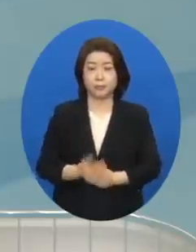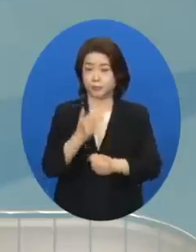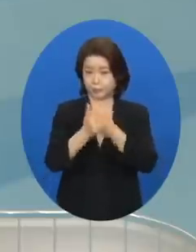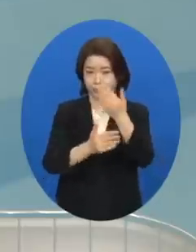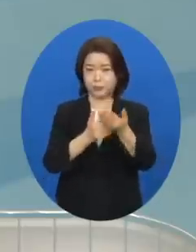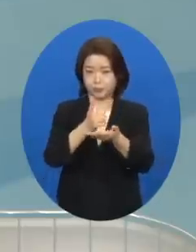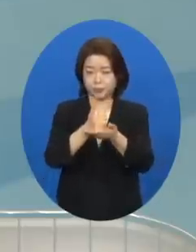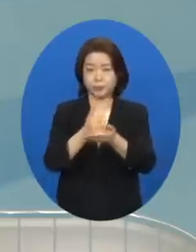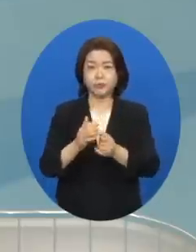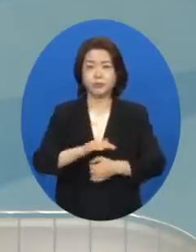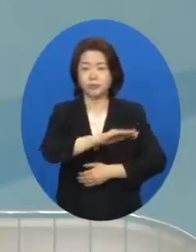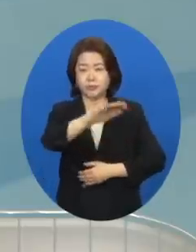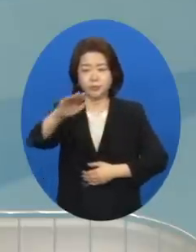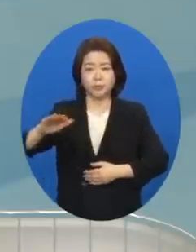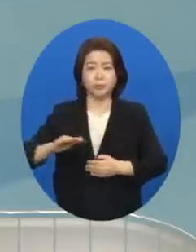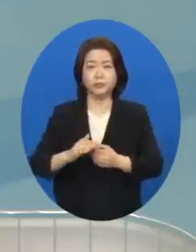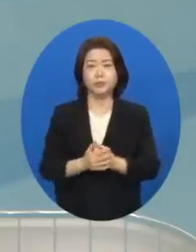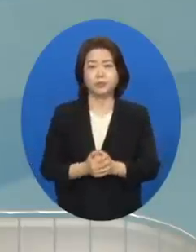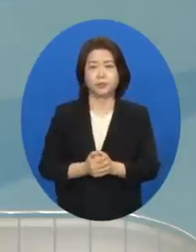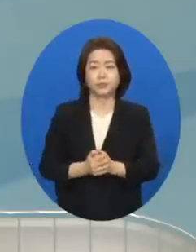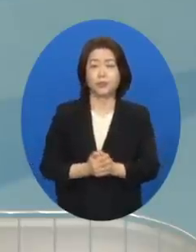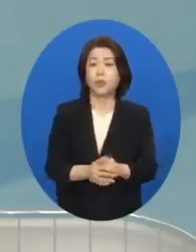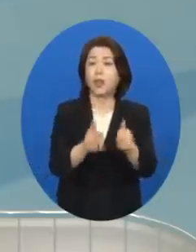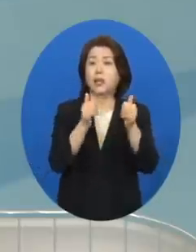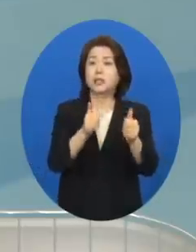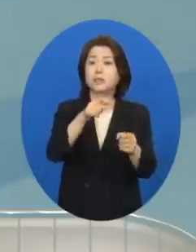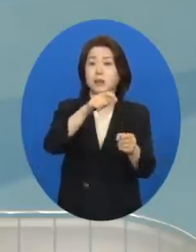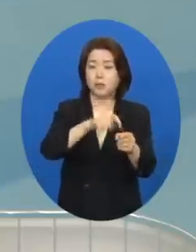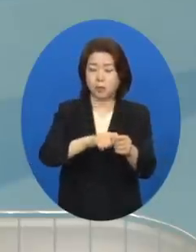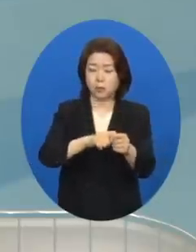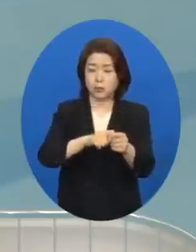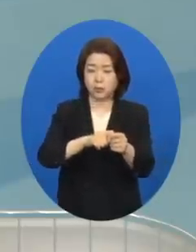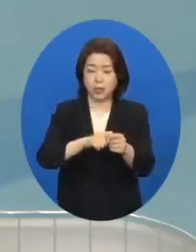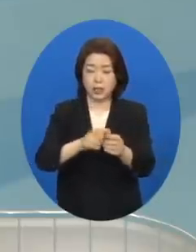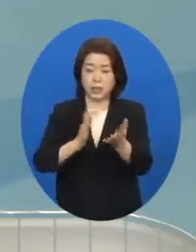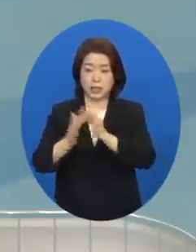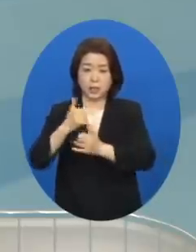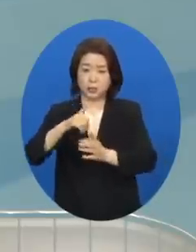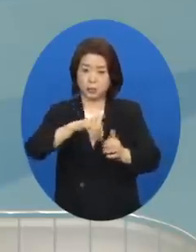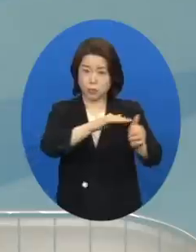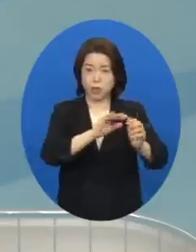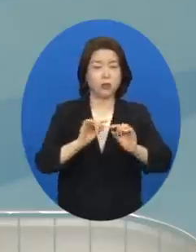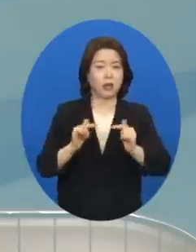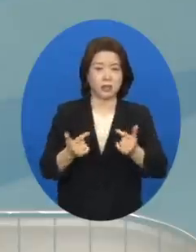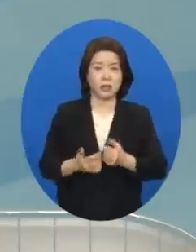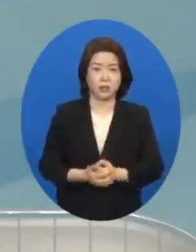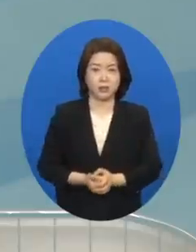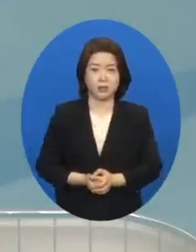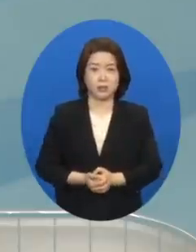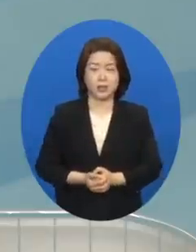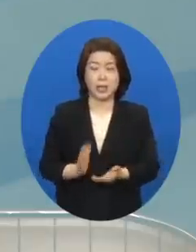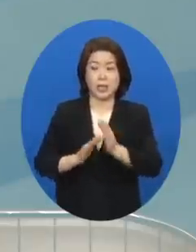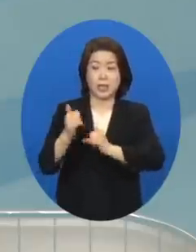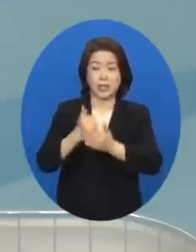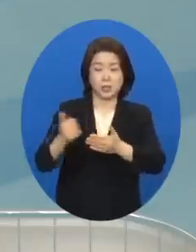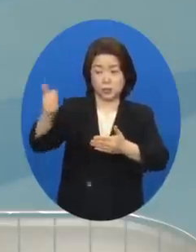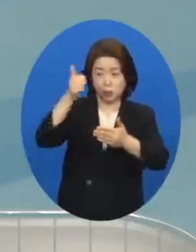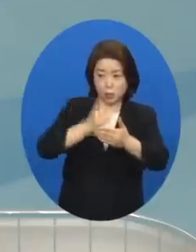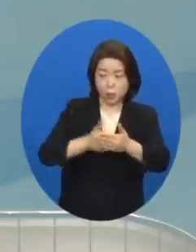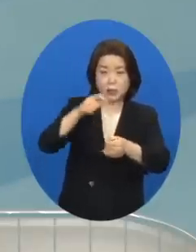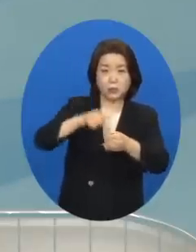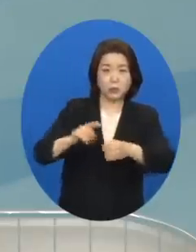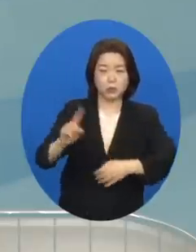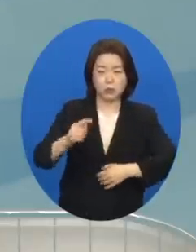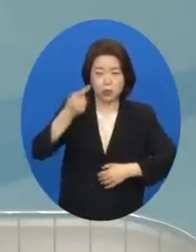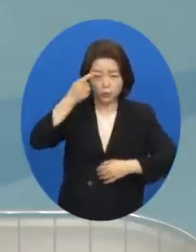하나님은 우리를 심판하시려고 예수님을 보내시지 않으셨어요. 예수님이 우리 가운데 오신 것은 눈을